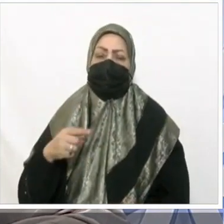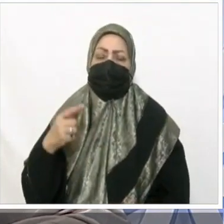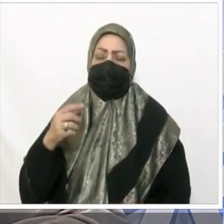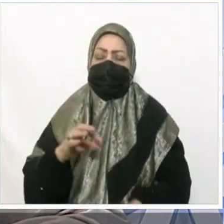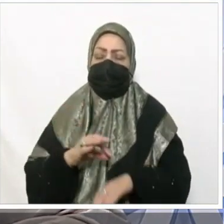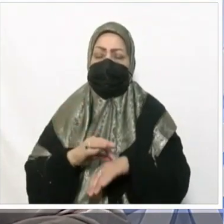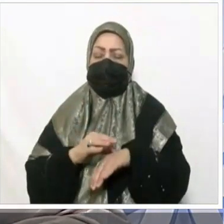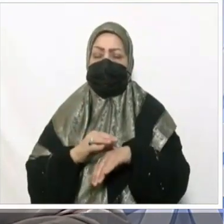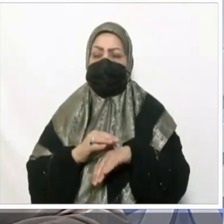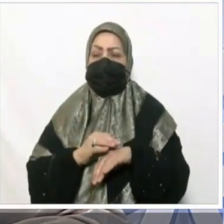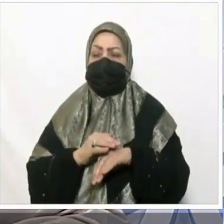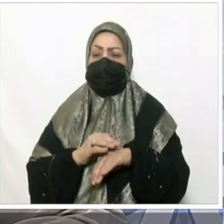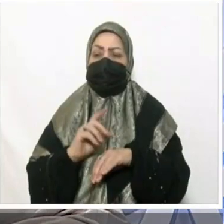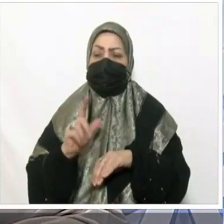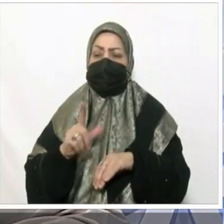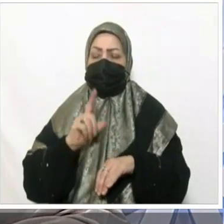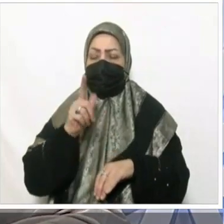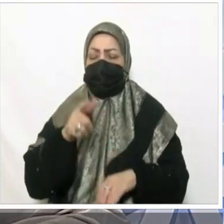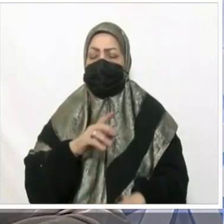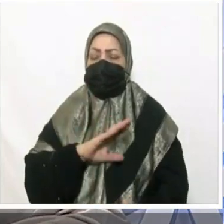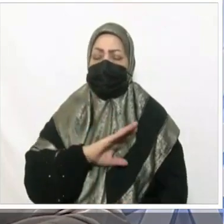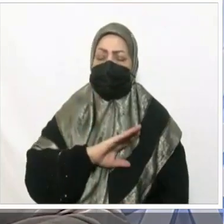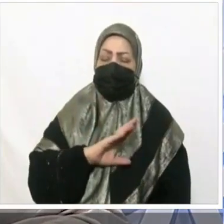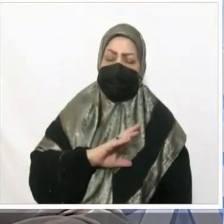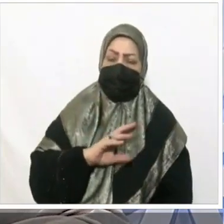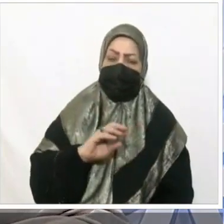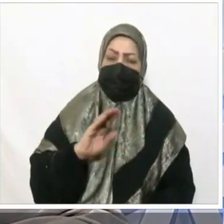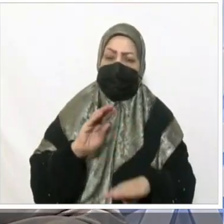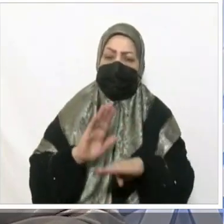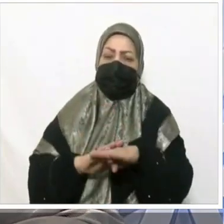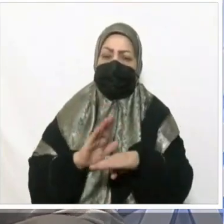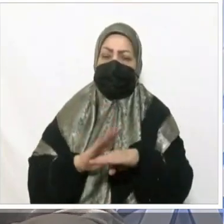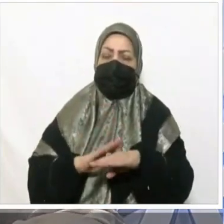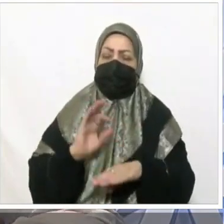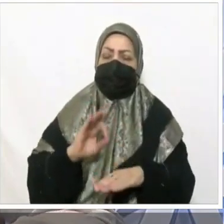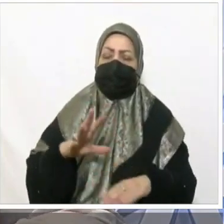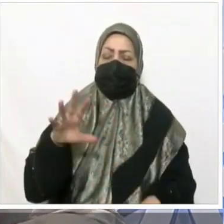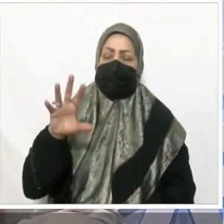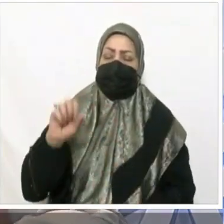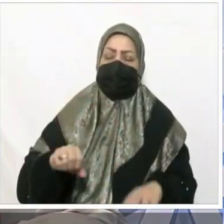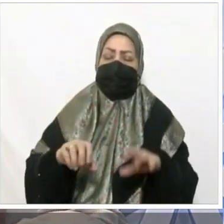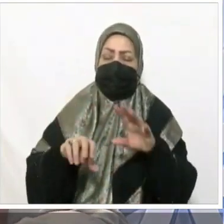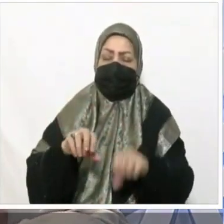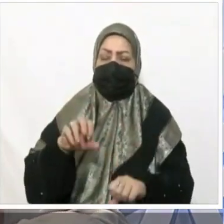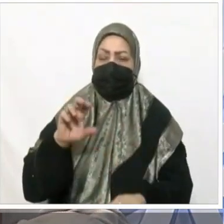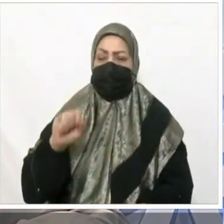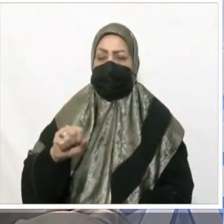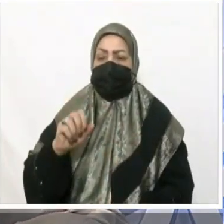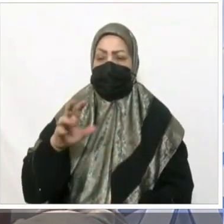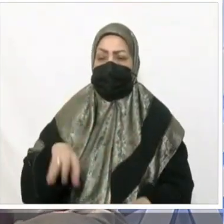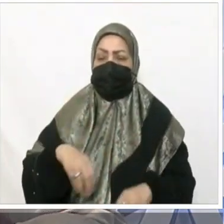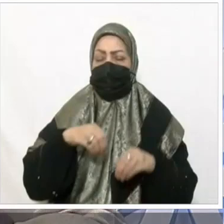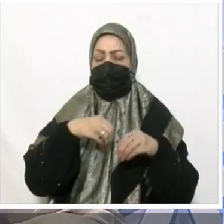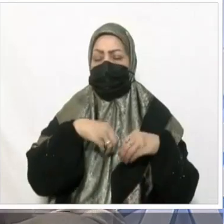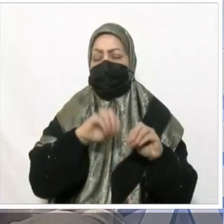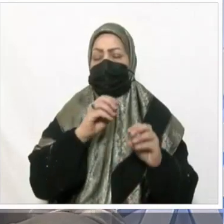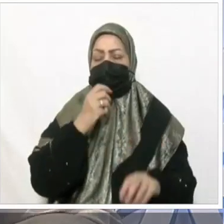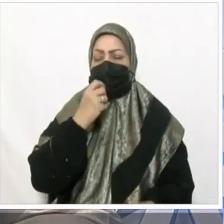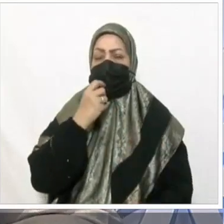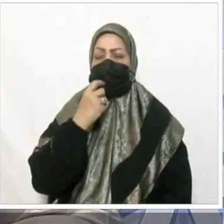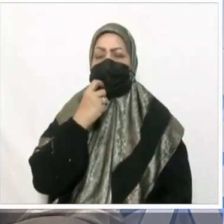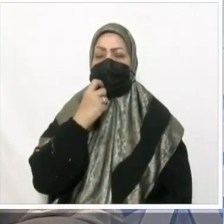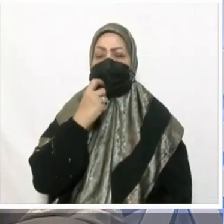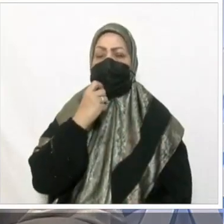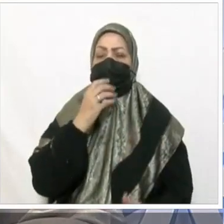بجزء من أملاكه أو أراد حتى التصدق حال الحياة فترك جزء للورثة أفضل، أفضل من أن